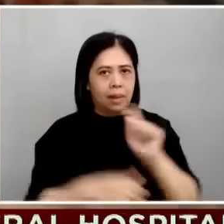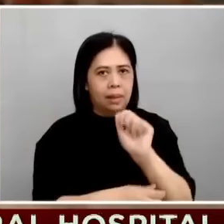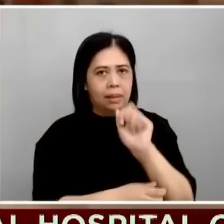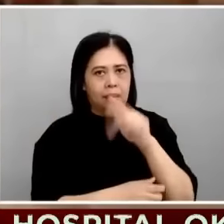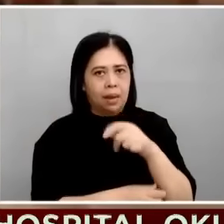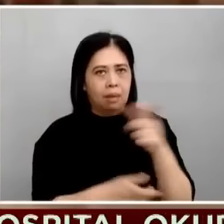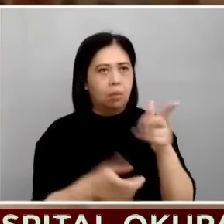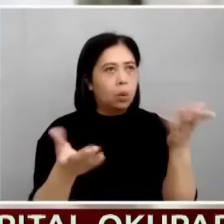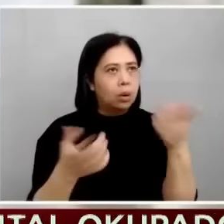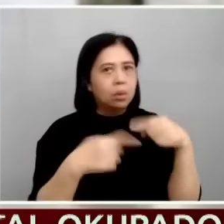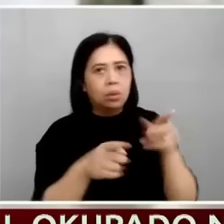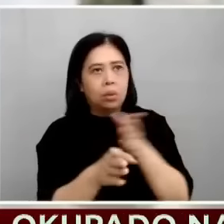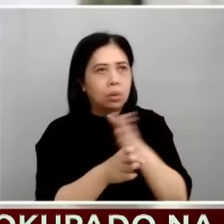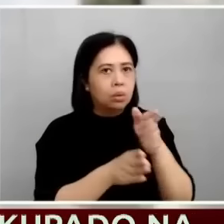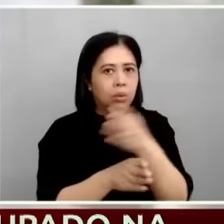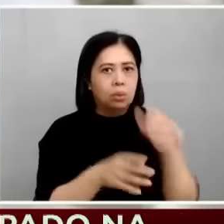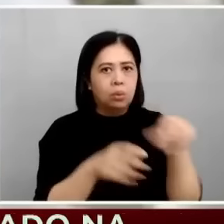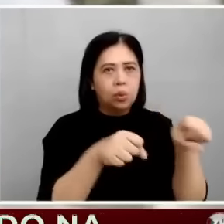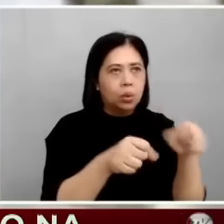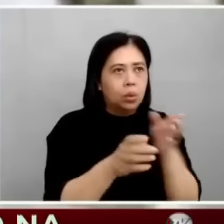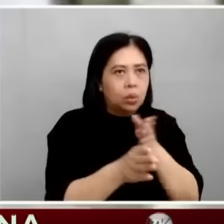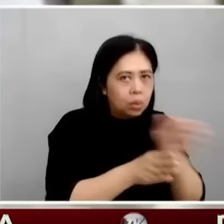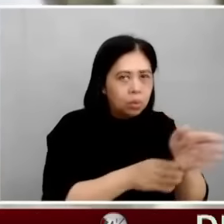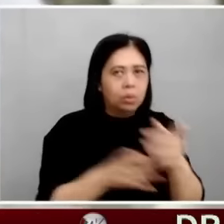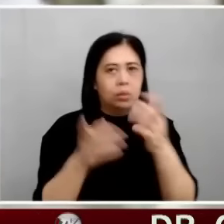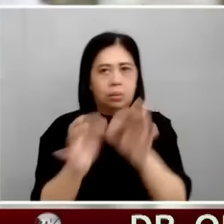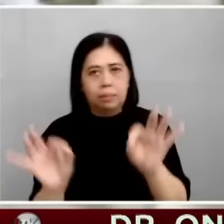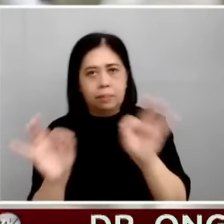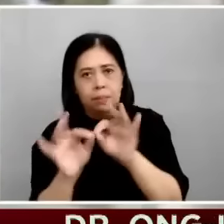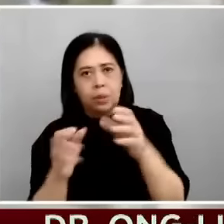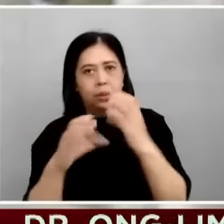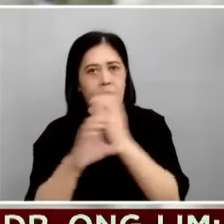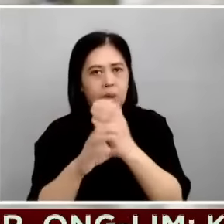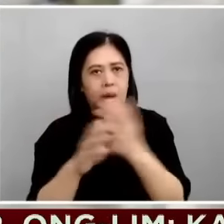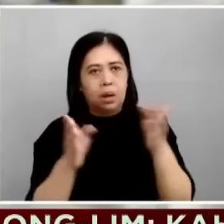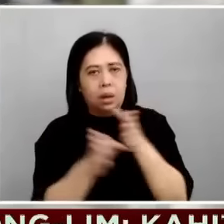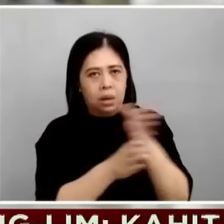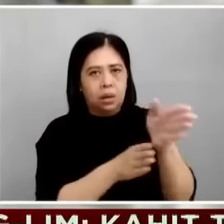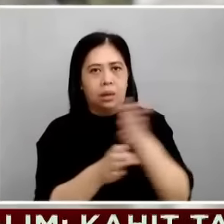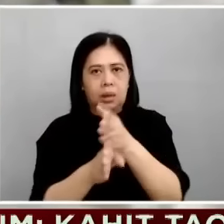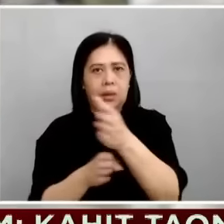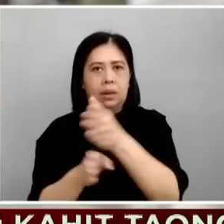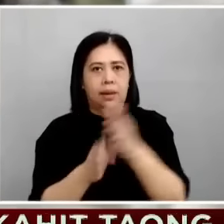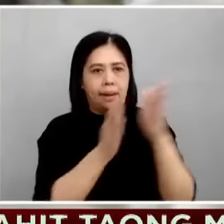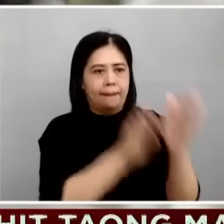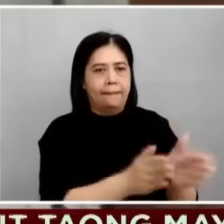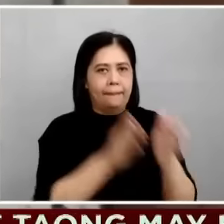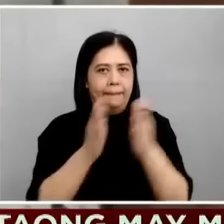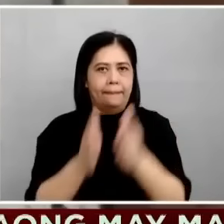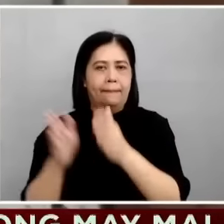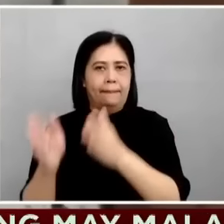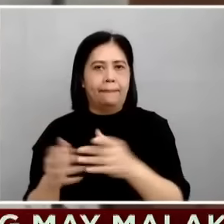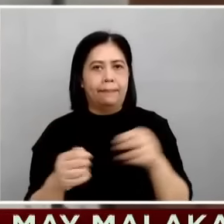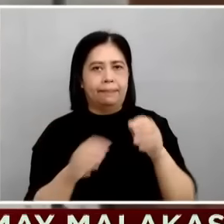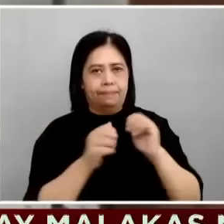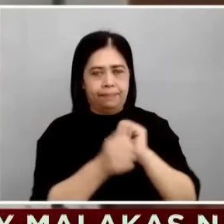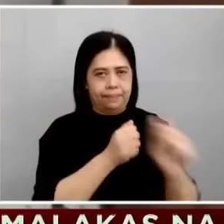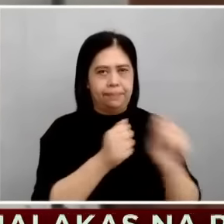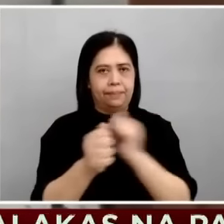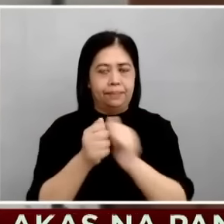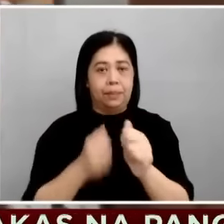yung mga nakamotor, tapos yung mga essential na mga sasakyan po. Kanya-kanya po silang daanan. Ang mga